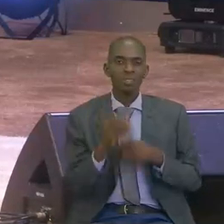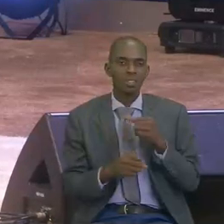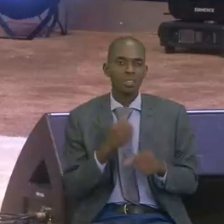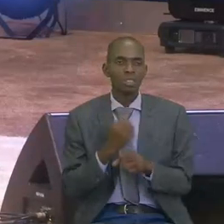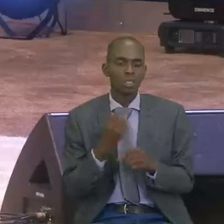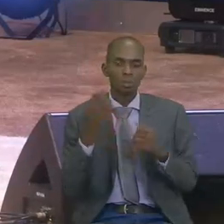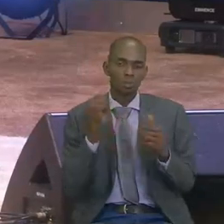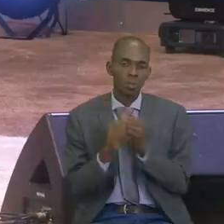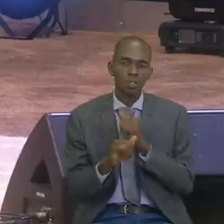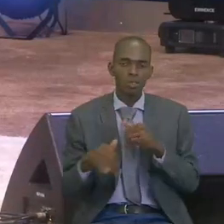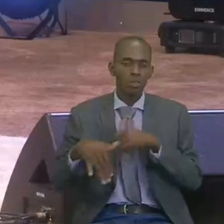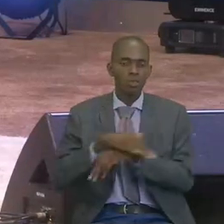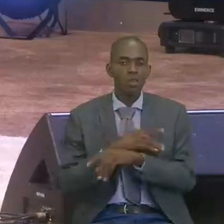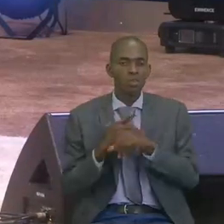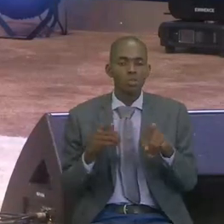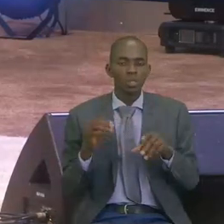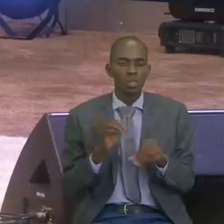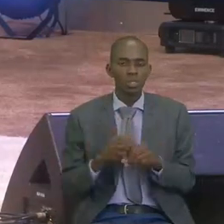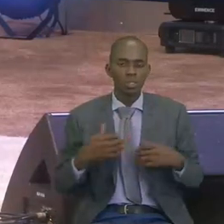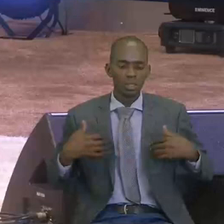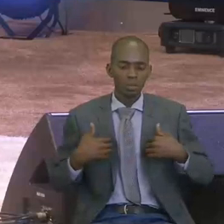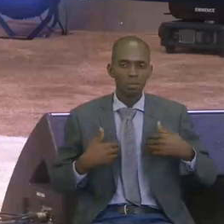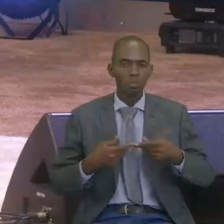le mal ne vous arrive, et maintenant, roi,